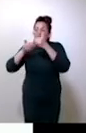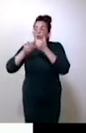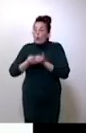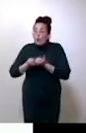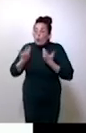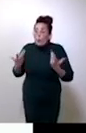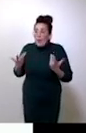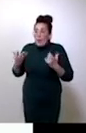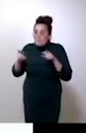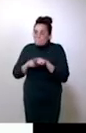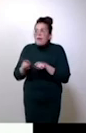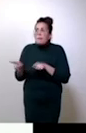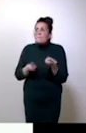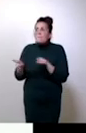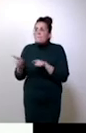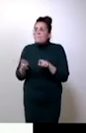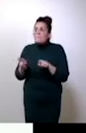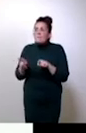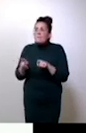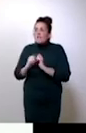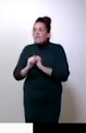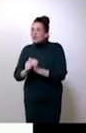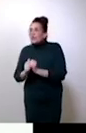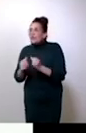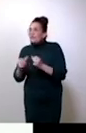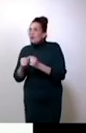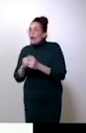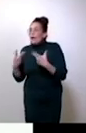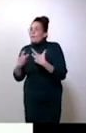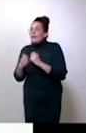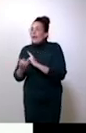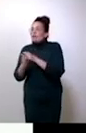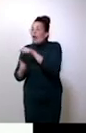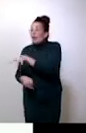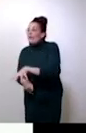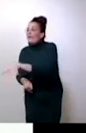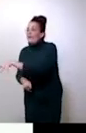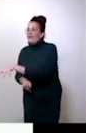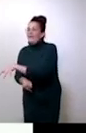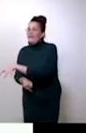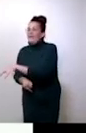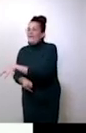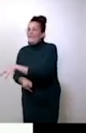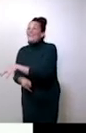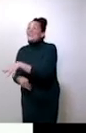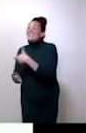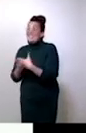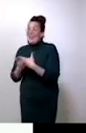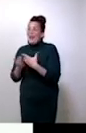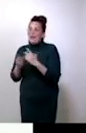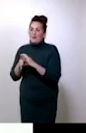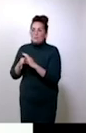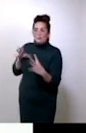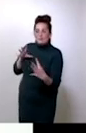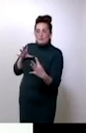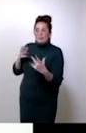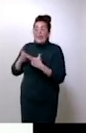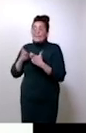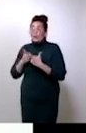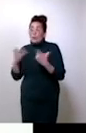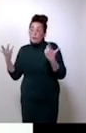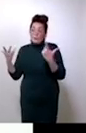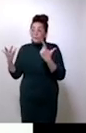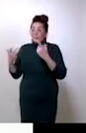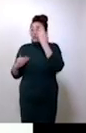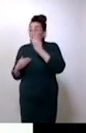et avant tout celui du foncier est le facteur déterminant. C'est la logique des marchés matures où il faut produire plus pour répondre à un marché solvable